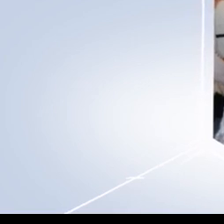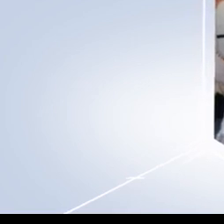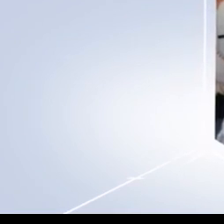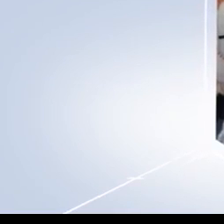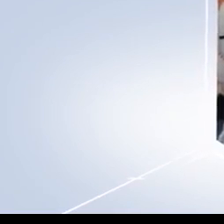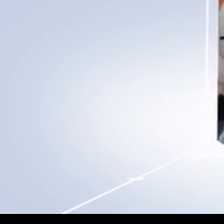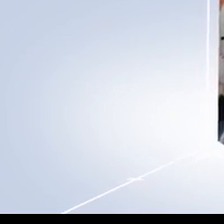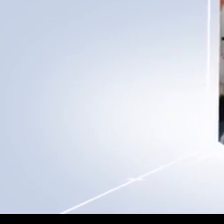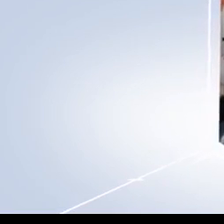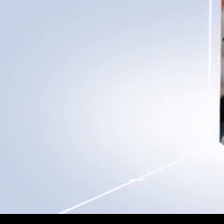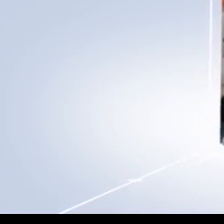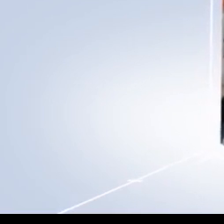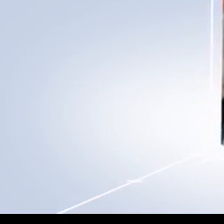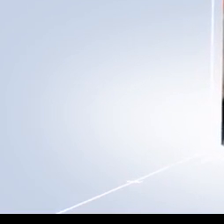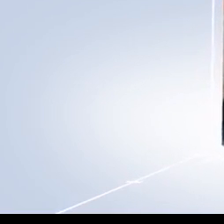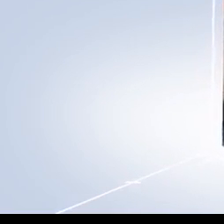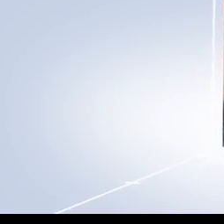ཁེད ཁེད